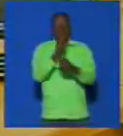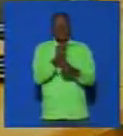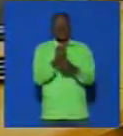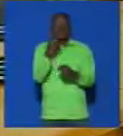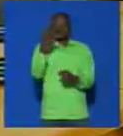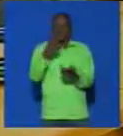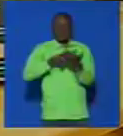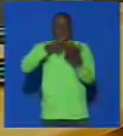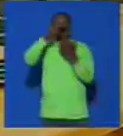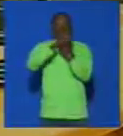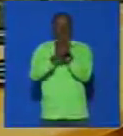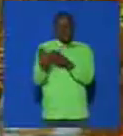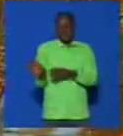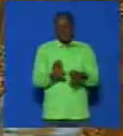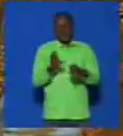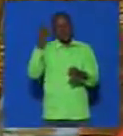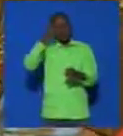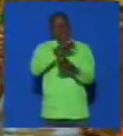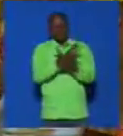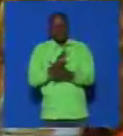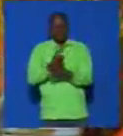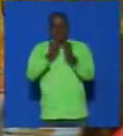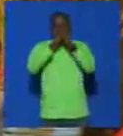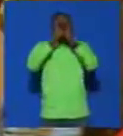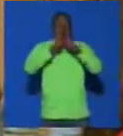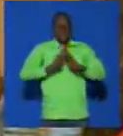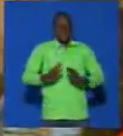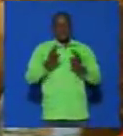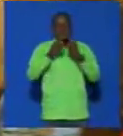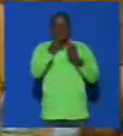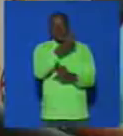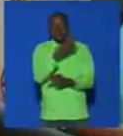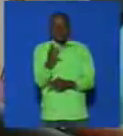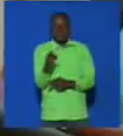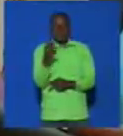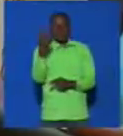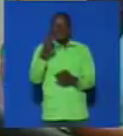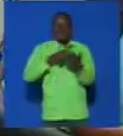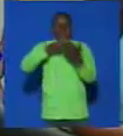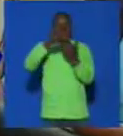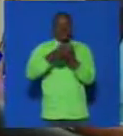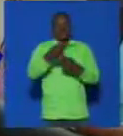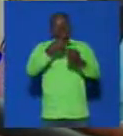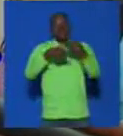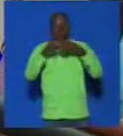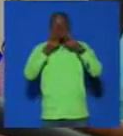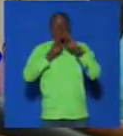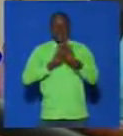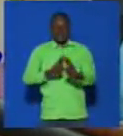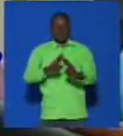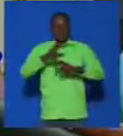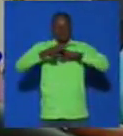trois projets formulés pour la consolidation de la paix au burkina ces trois projets viendront à répondre au